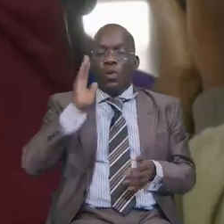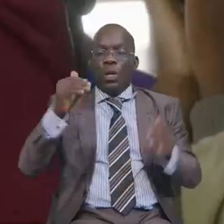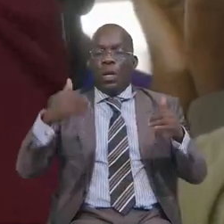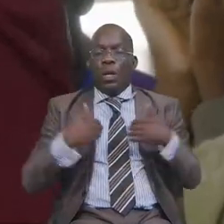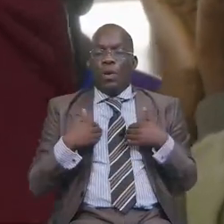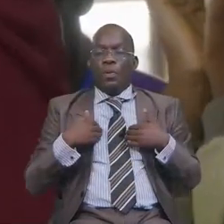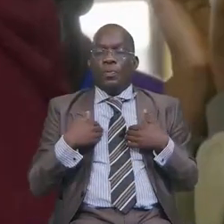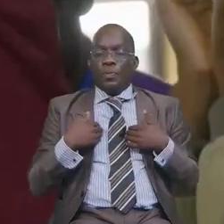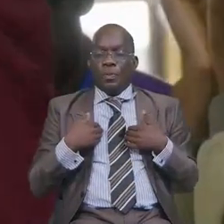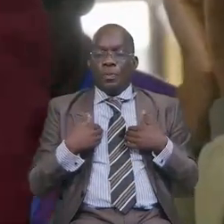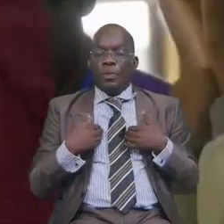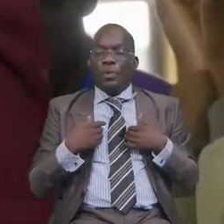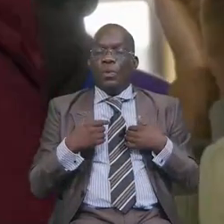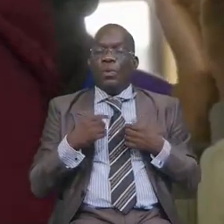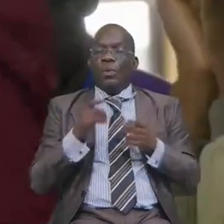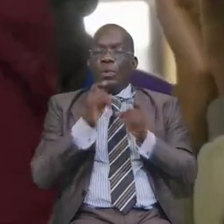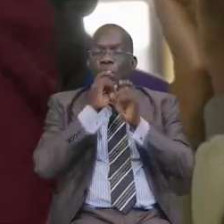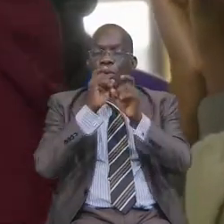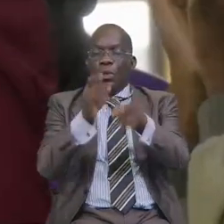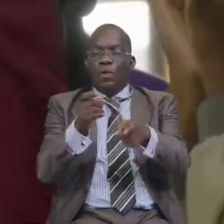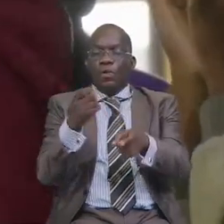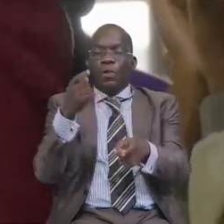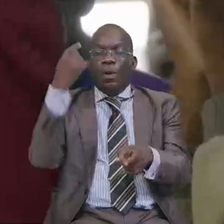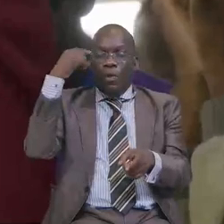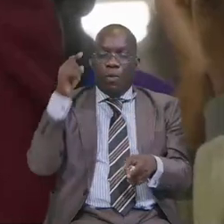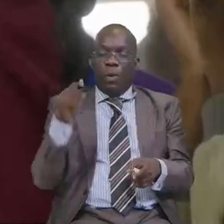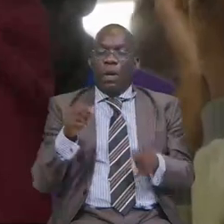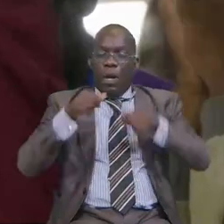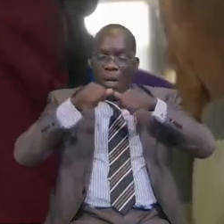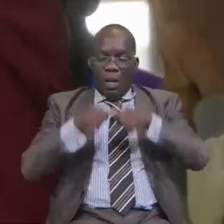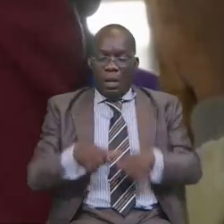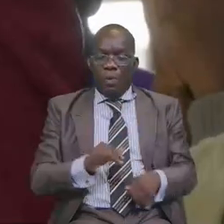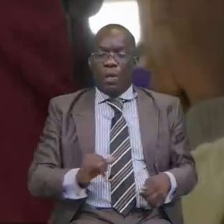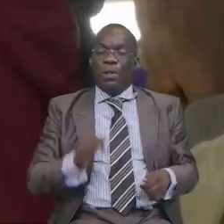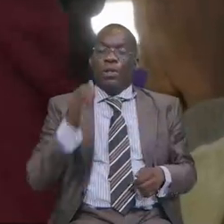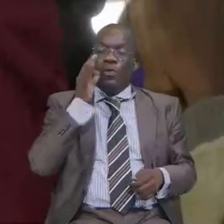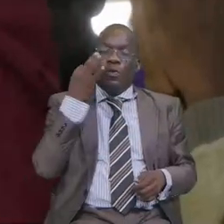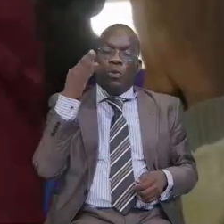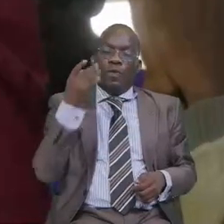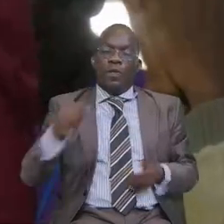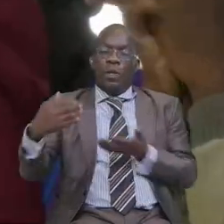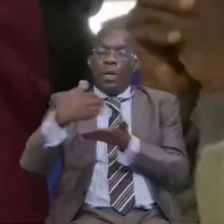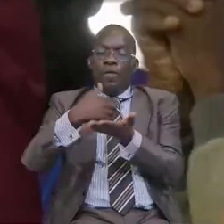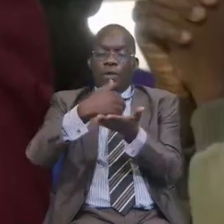Et tu auras des récompenses avec des fruits durables de la moisson.